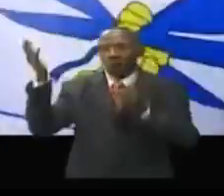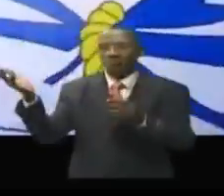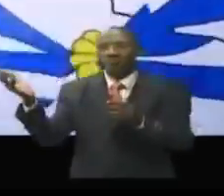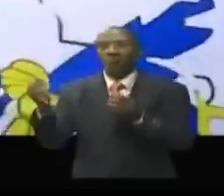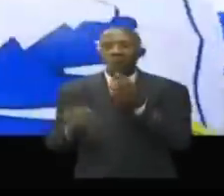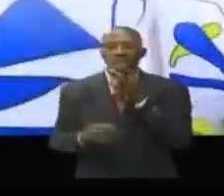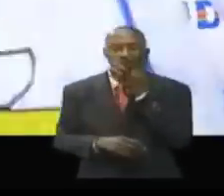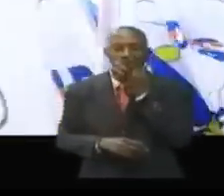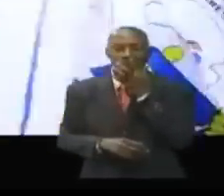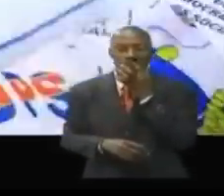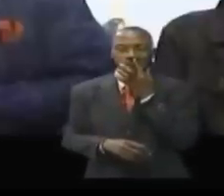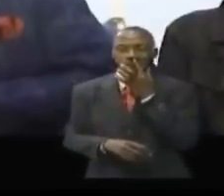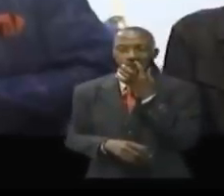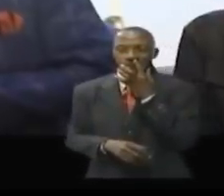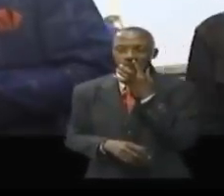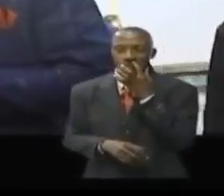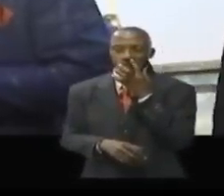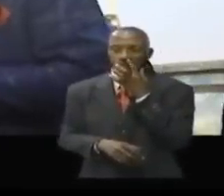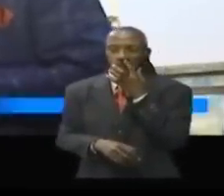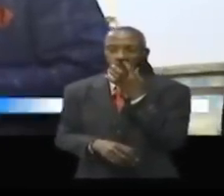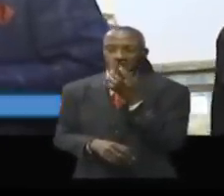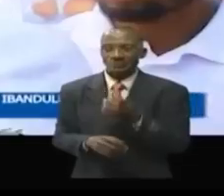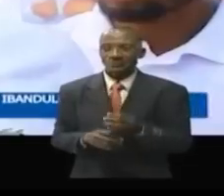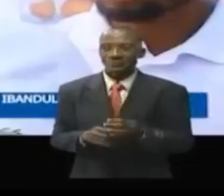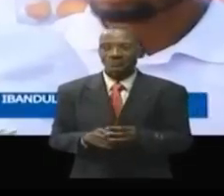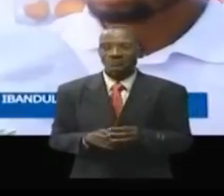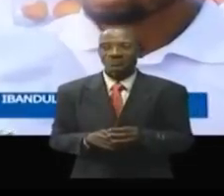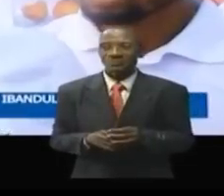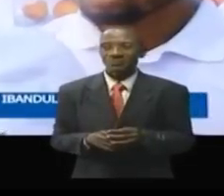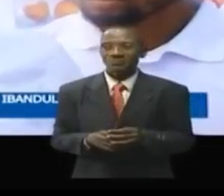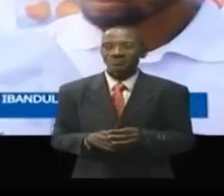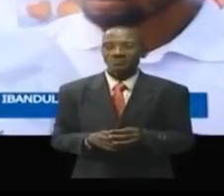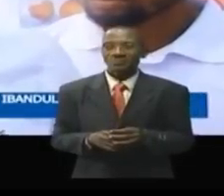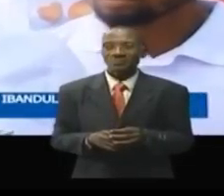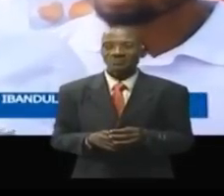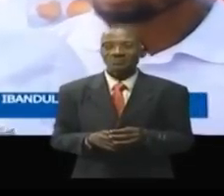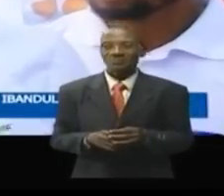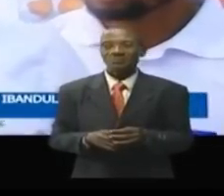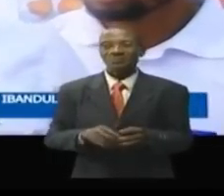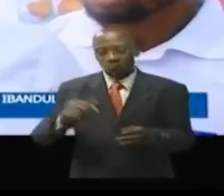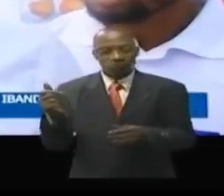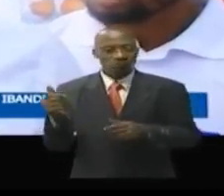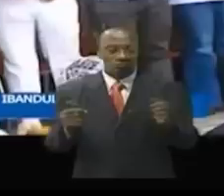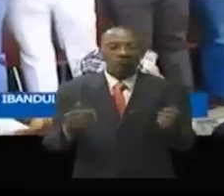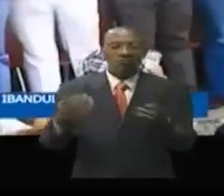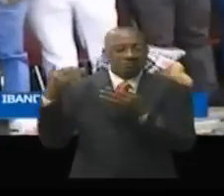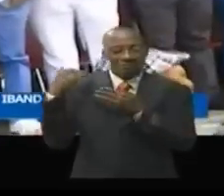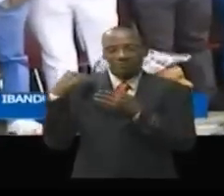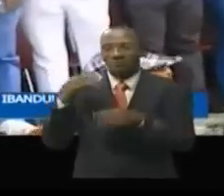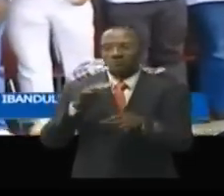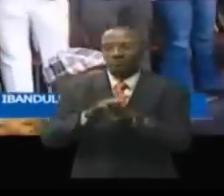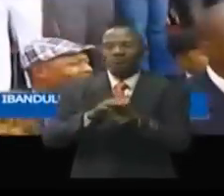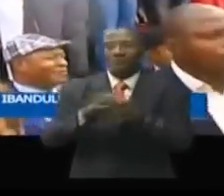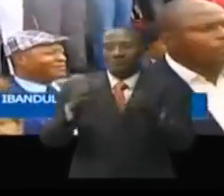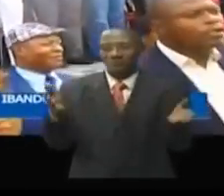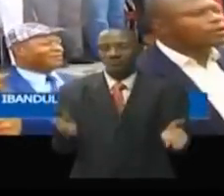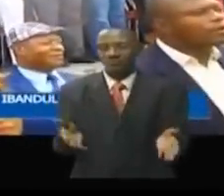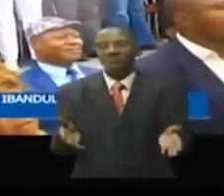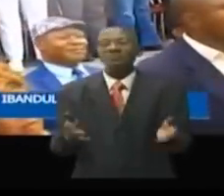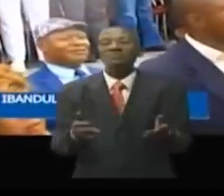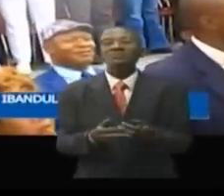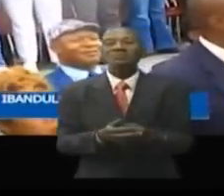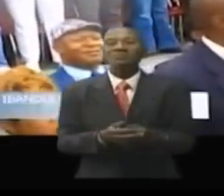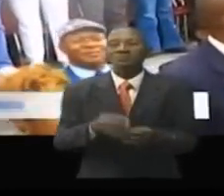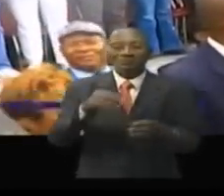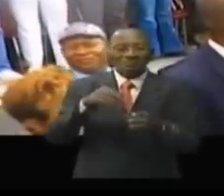Visiblement, l'UDPS peut compter et espérer sur la communauté Maluku pour les échéances électorales à venir. Cela au regard de la